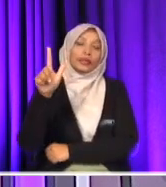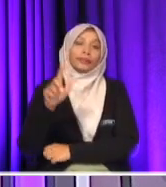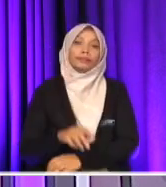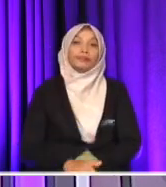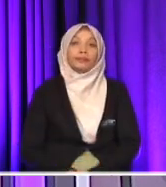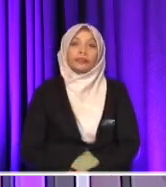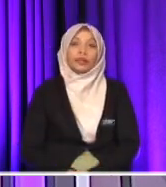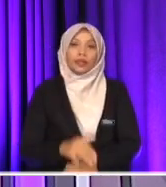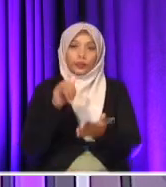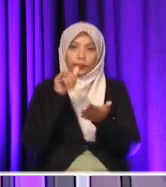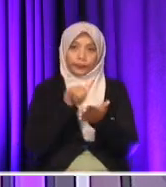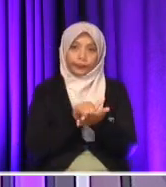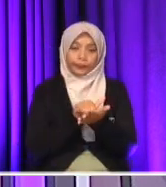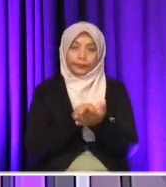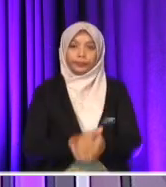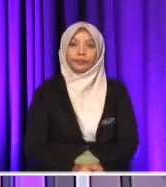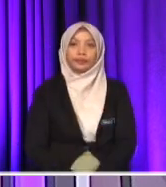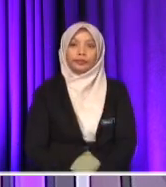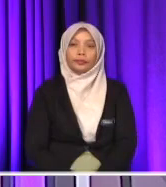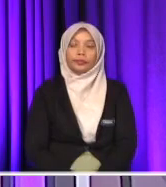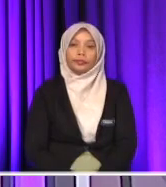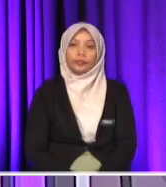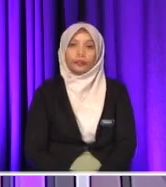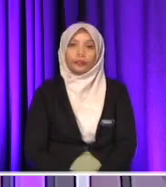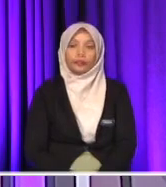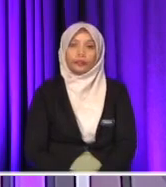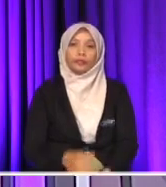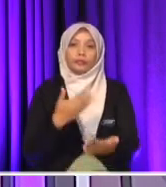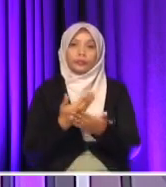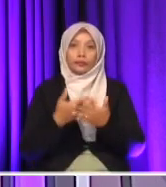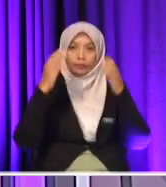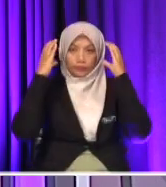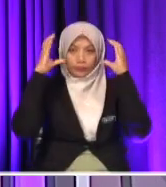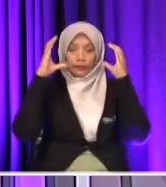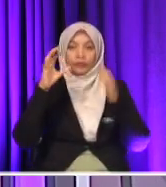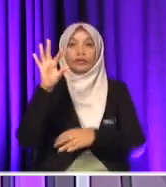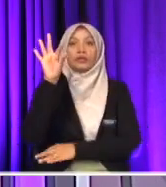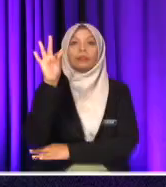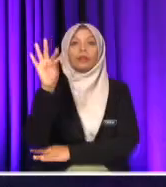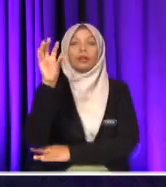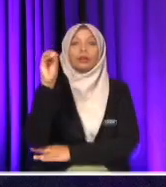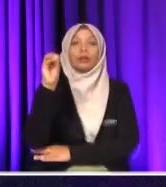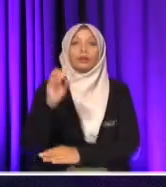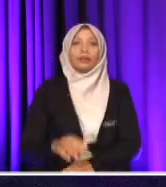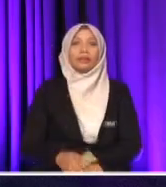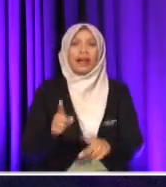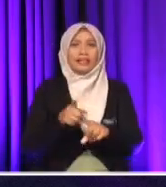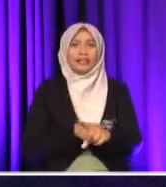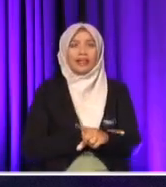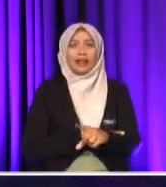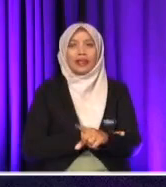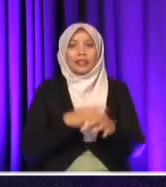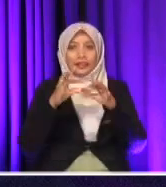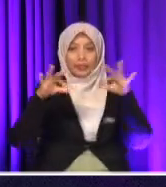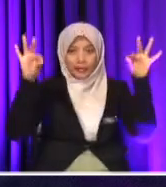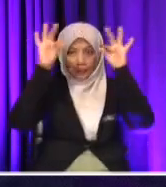arus dahulu diikuti dengan voltan. Okey, sebanyak 90 darjah. Panjang lebar penerangan daripada